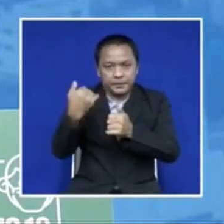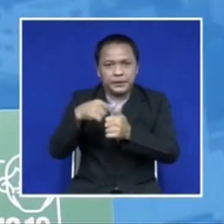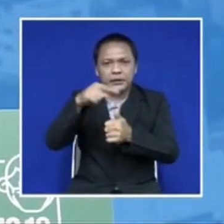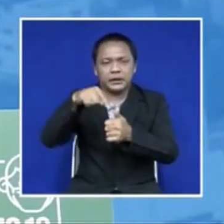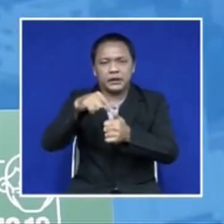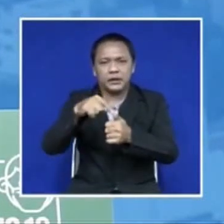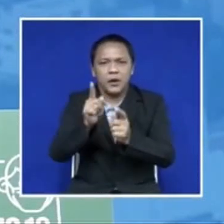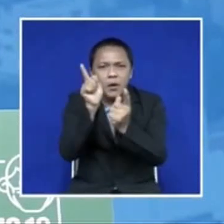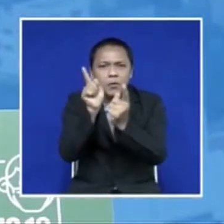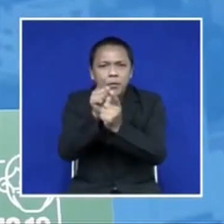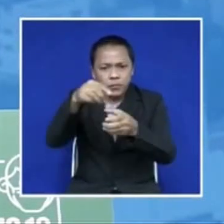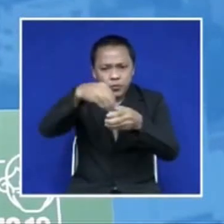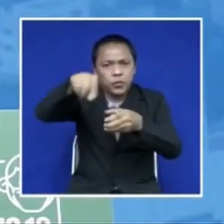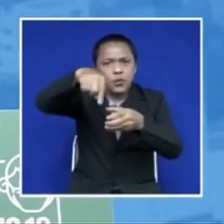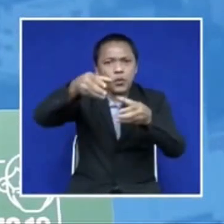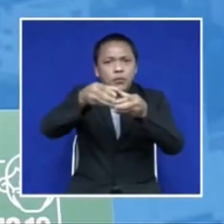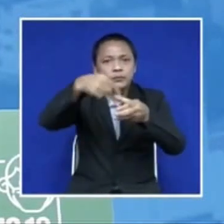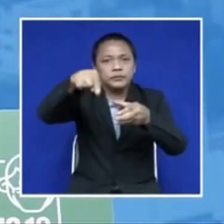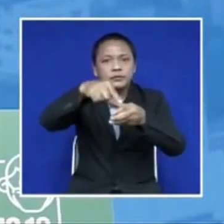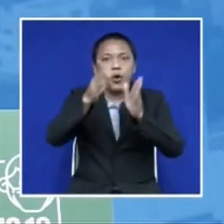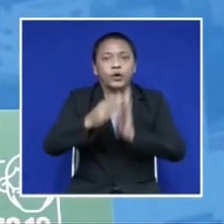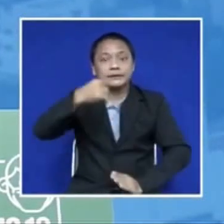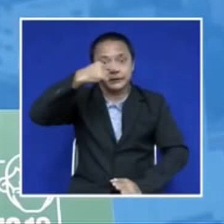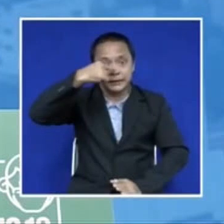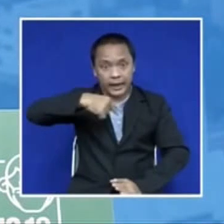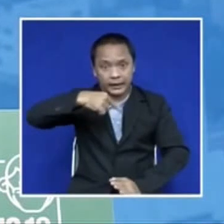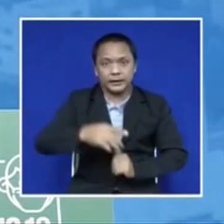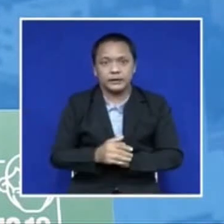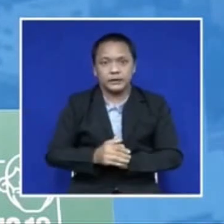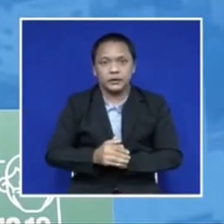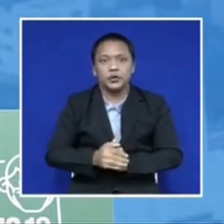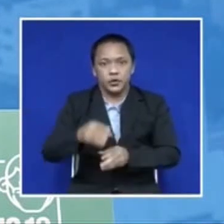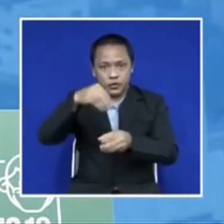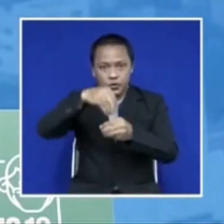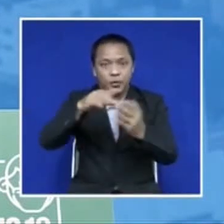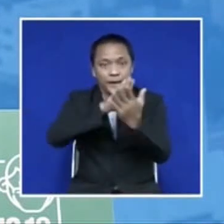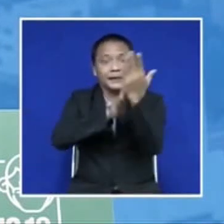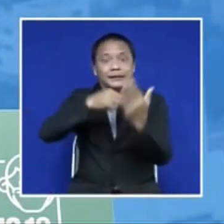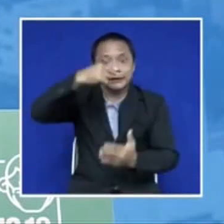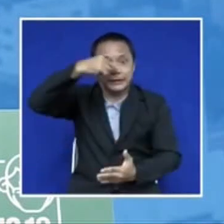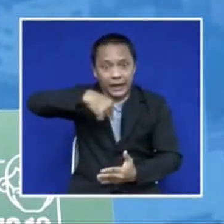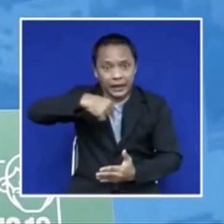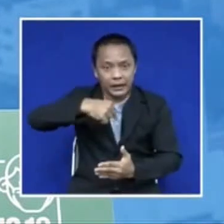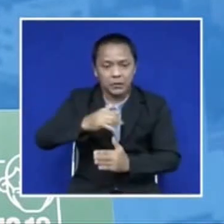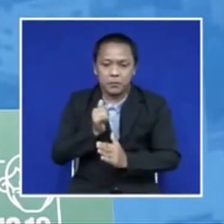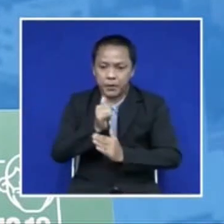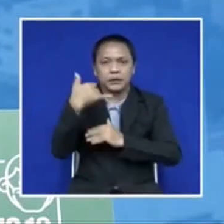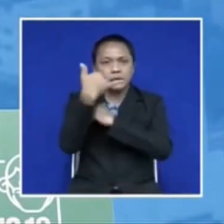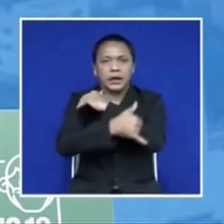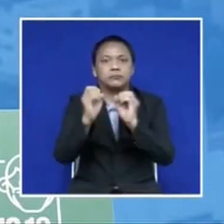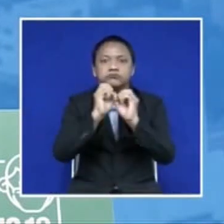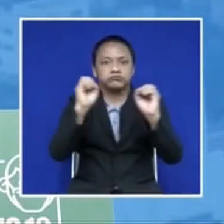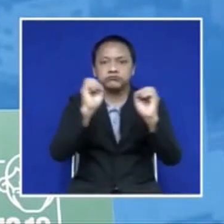เนี่ยมีคนไปซื้อขายกุ้งที่ตลาดแล้วก็เอาเชื้อกระจายออกไปข้างนอกแต่ว่าไม่มากนักแล้วก็ตามเจอ